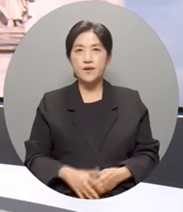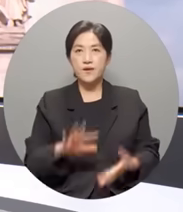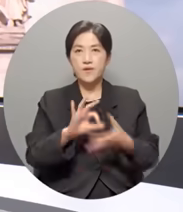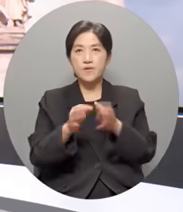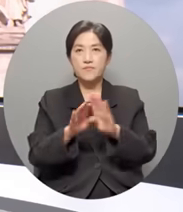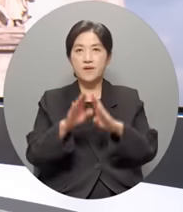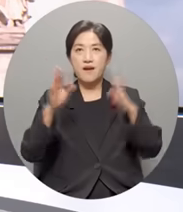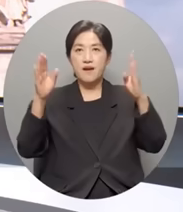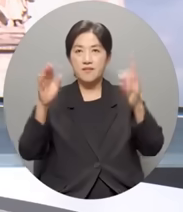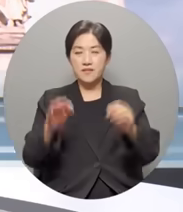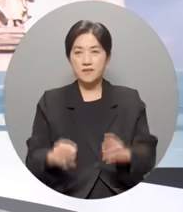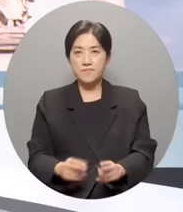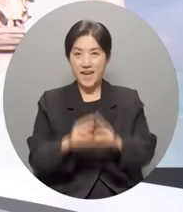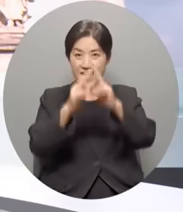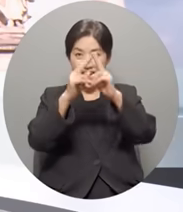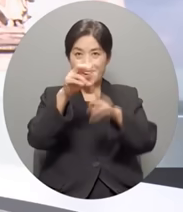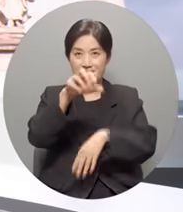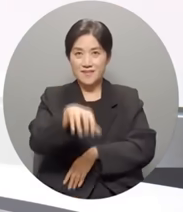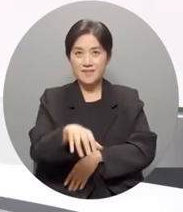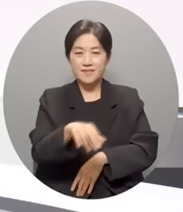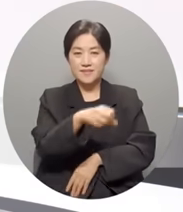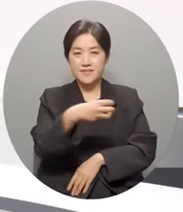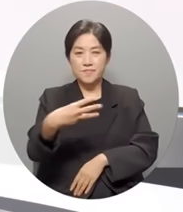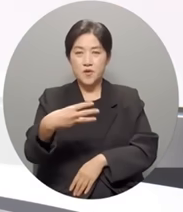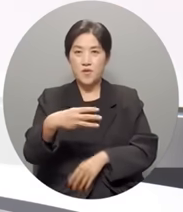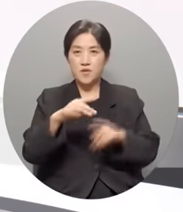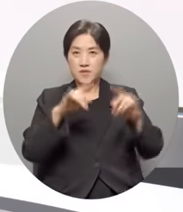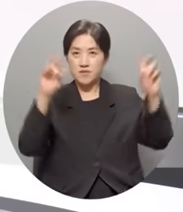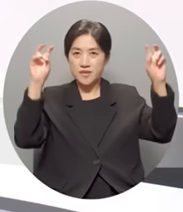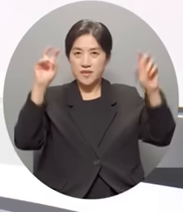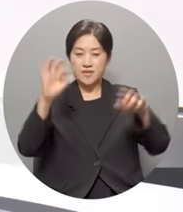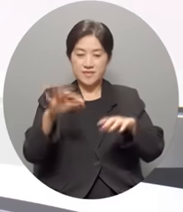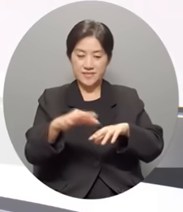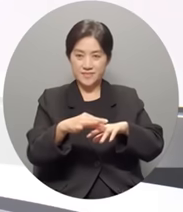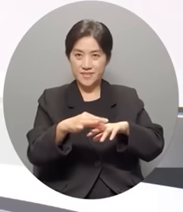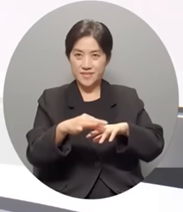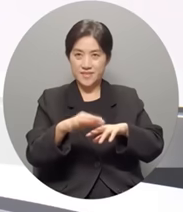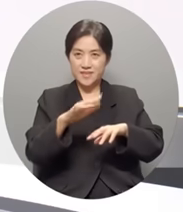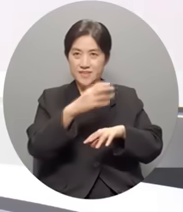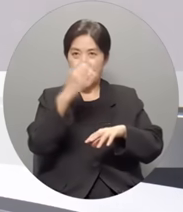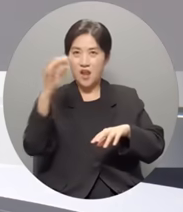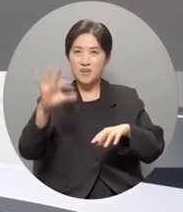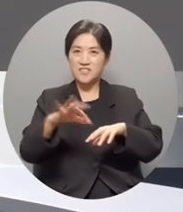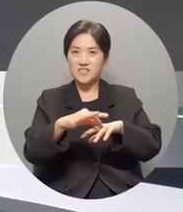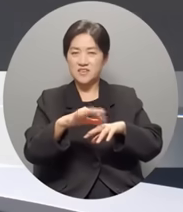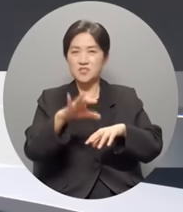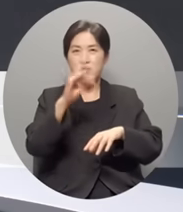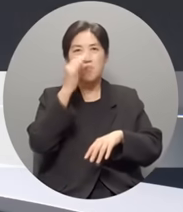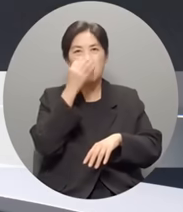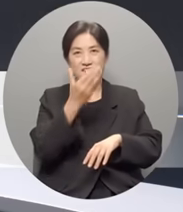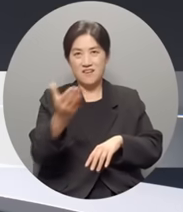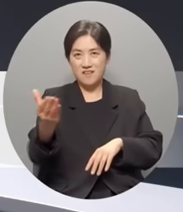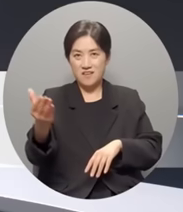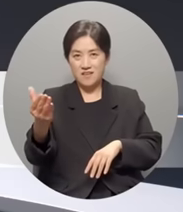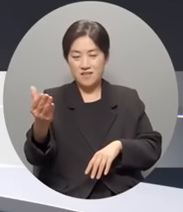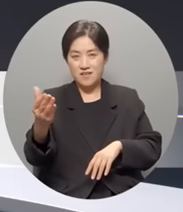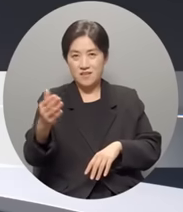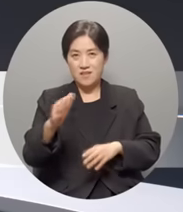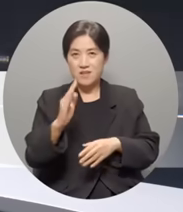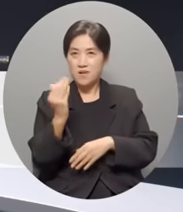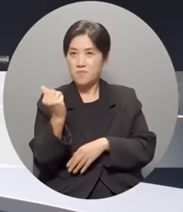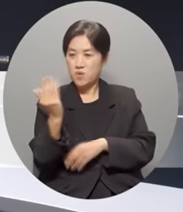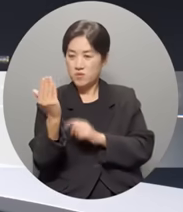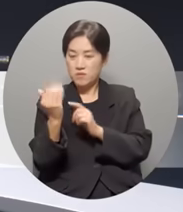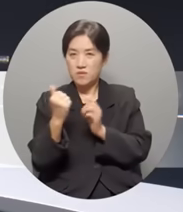올림픽 개막을 앞둔 프랑스 파리에서 삼성전자가 스마트 반지 갤럭시 링을 처음으로 공개했습니다.